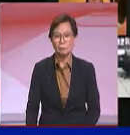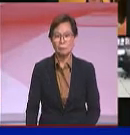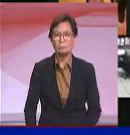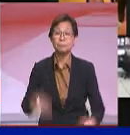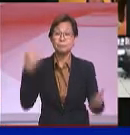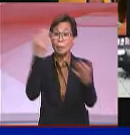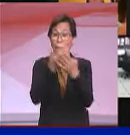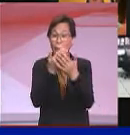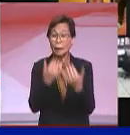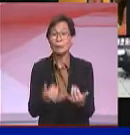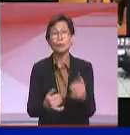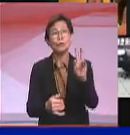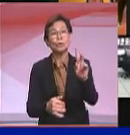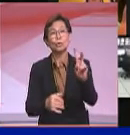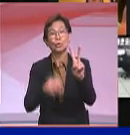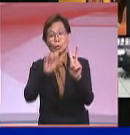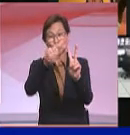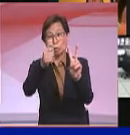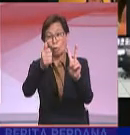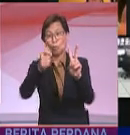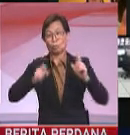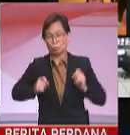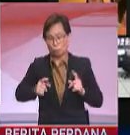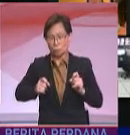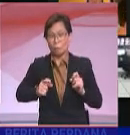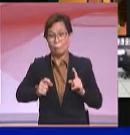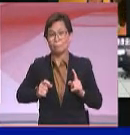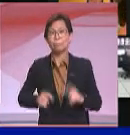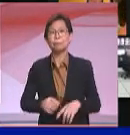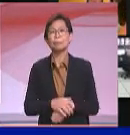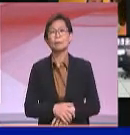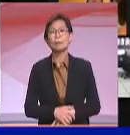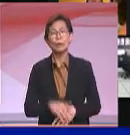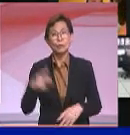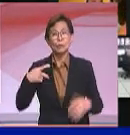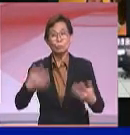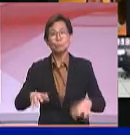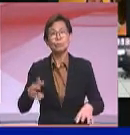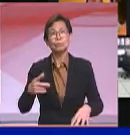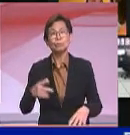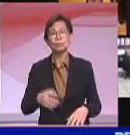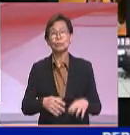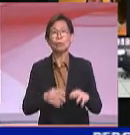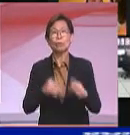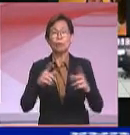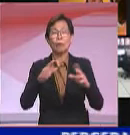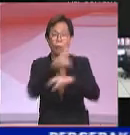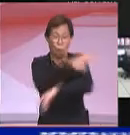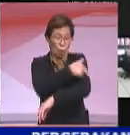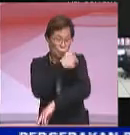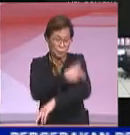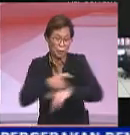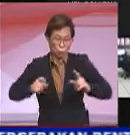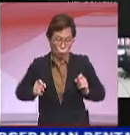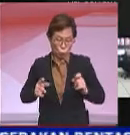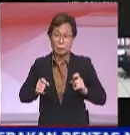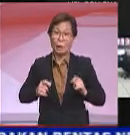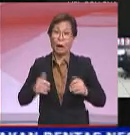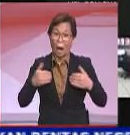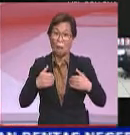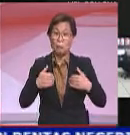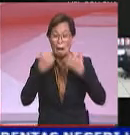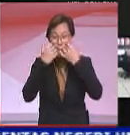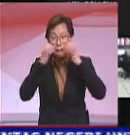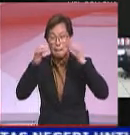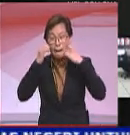Setakat ini kita ada 210 hospital swasta dan kita kena pasti hospital swasta yang mempunyai